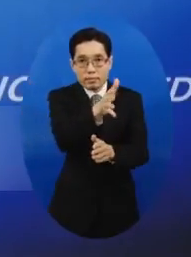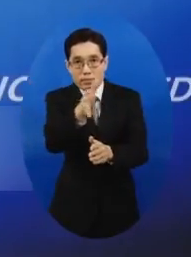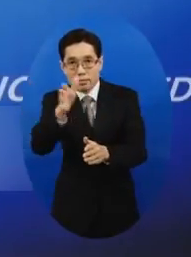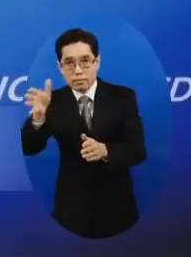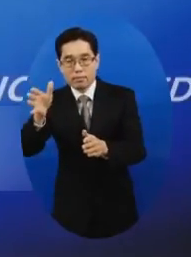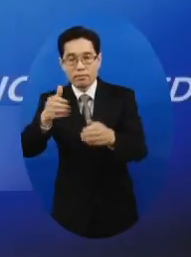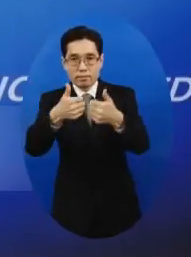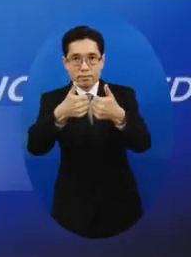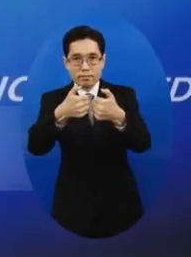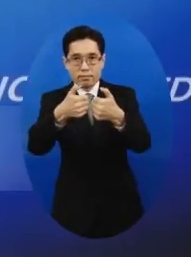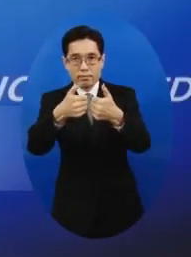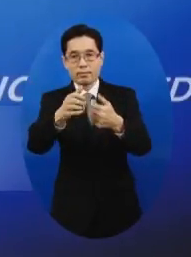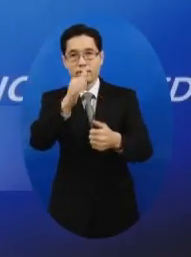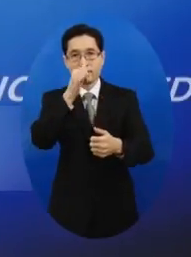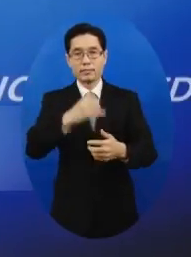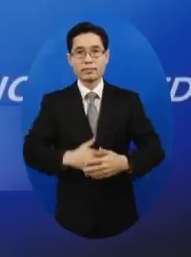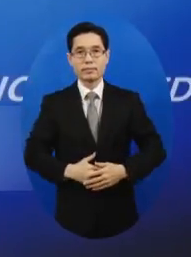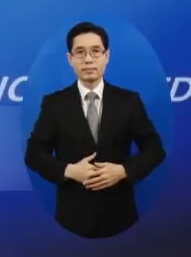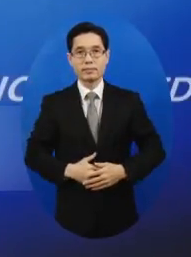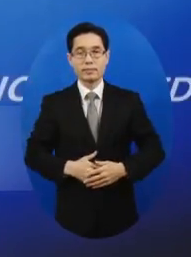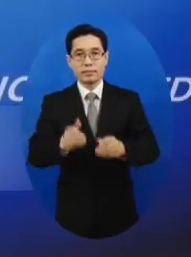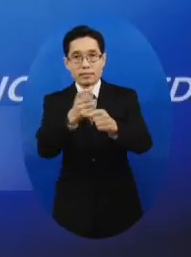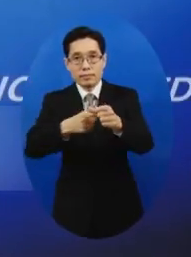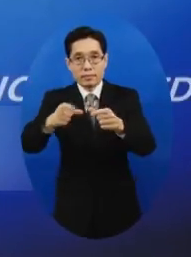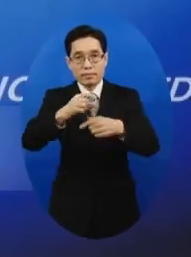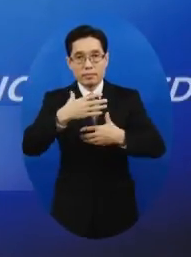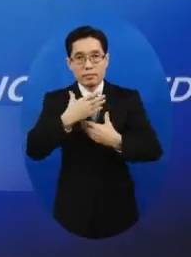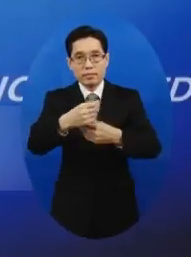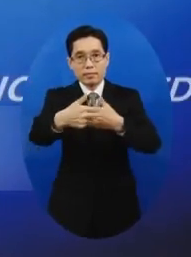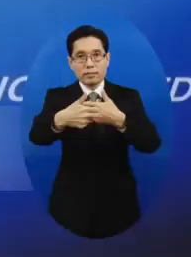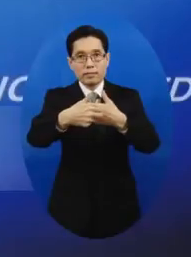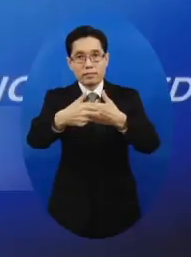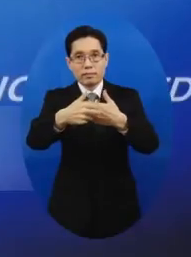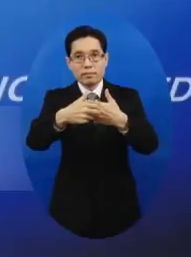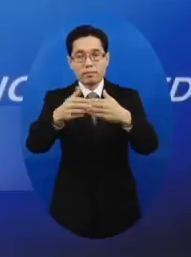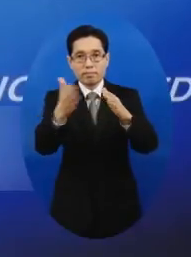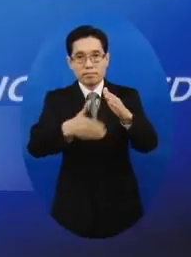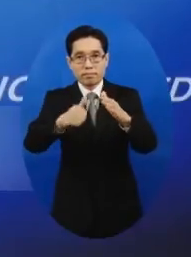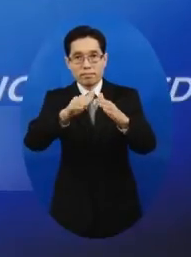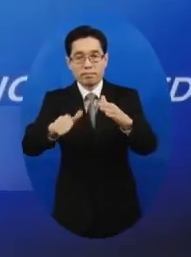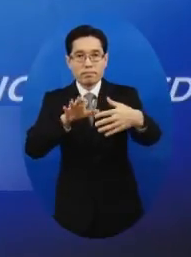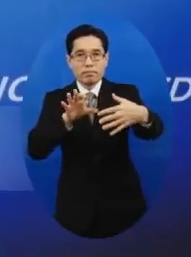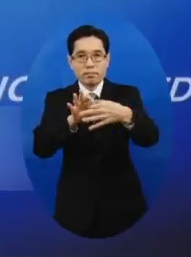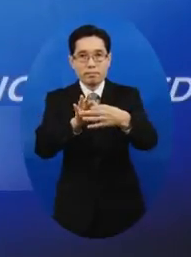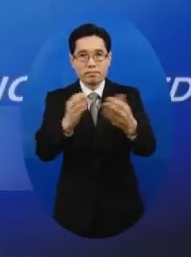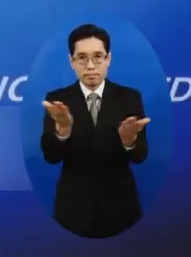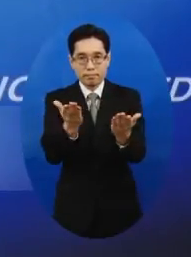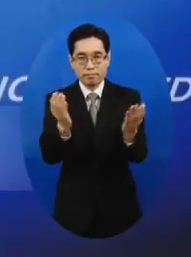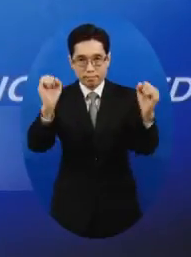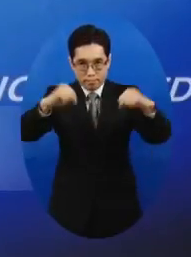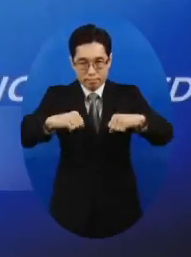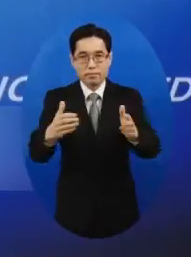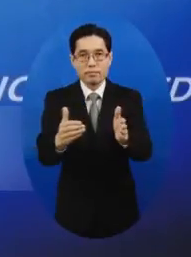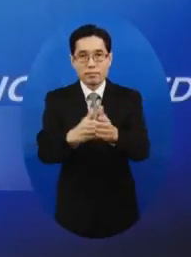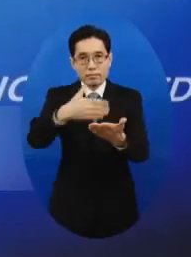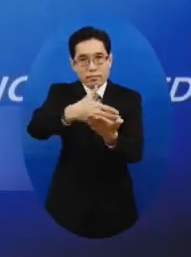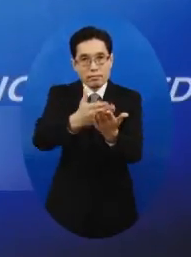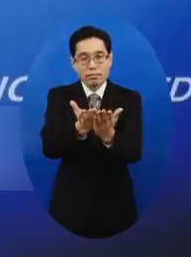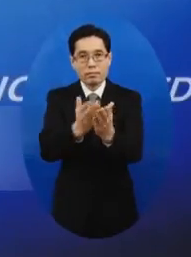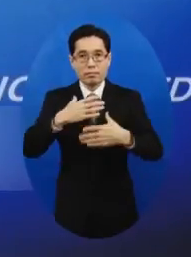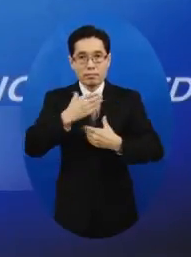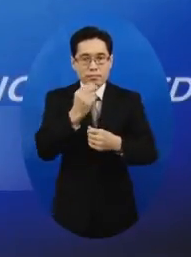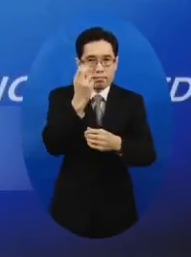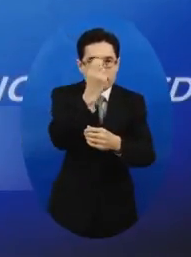종합대책 을 추진합니다 아울러 안전보건공단 대구 본부와 업무협약을 체결하고 각종 안전 점검을